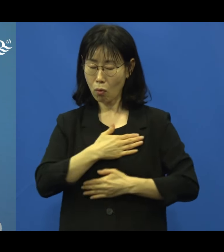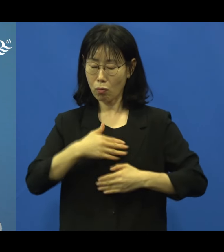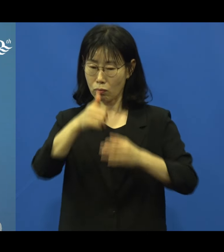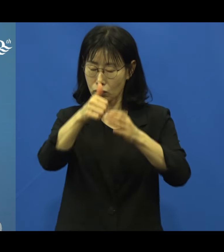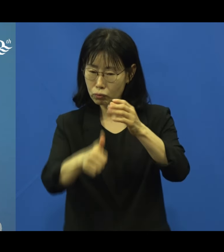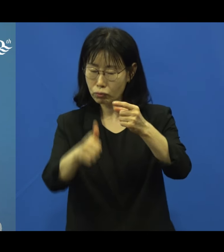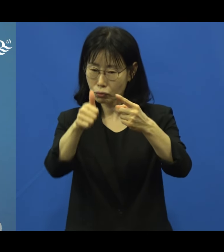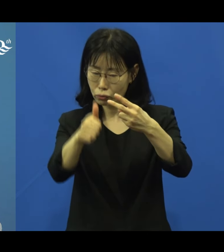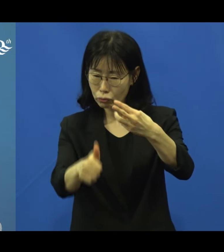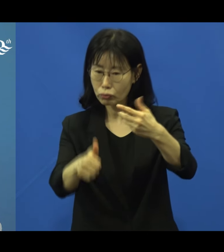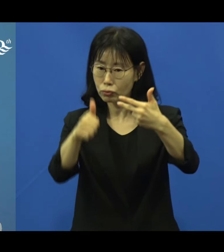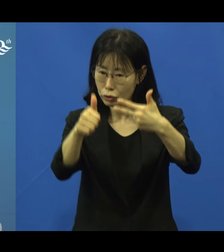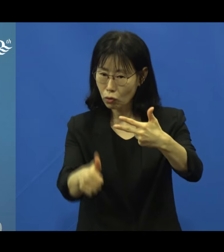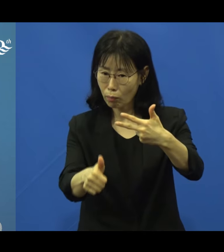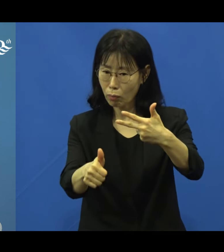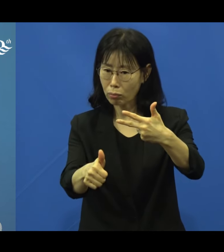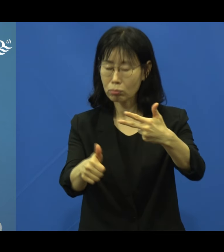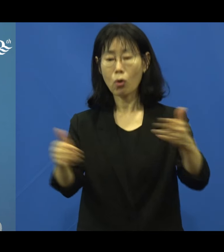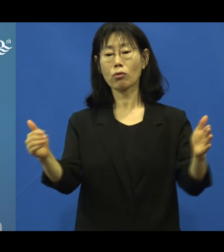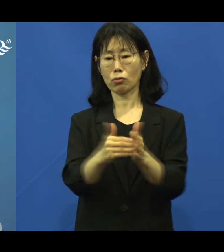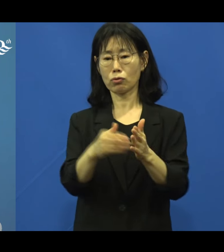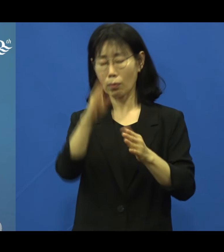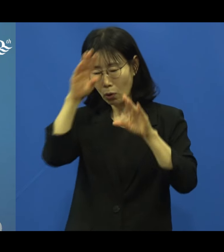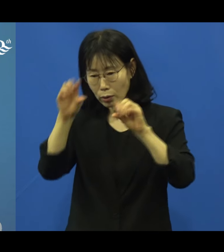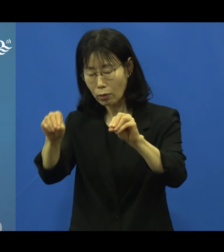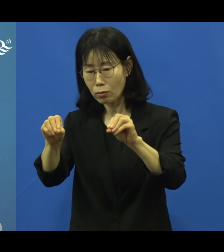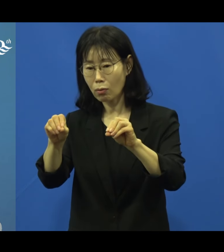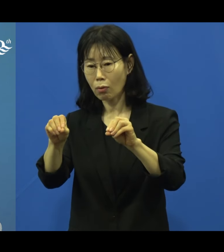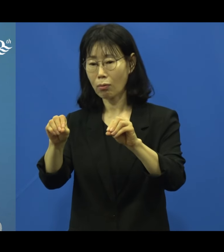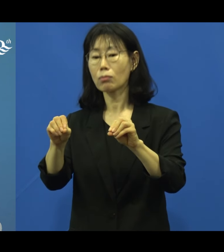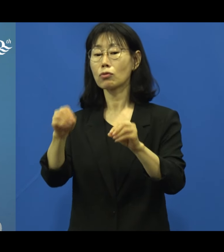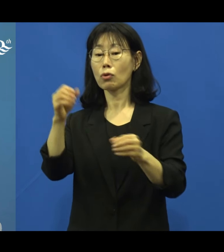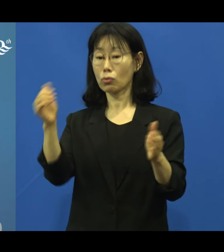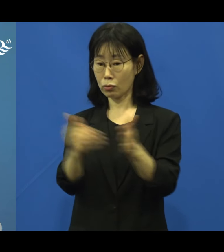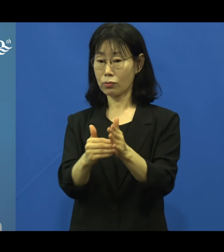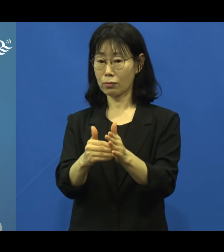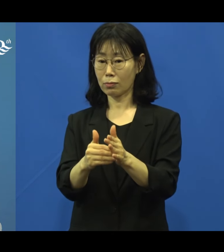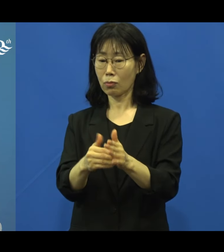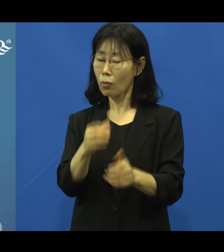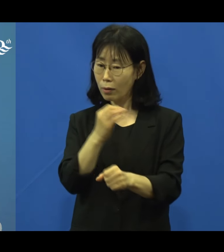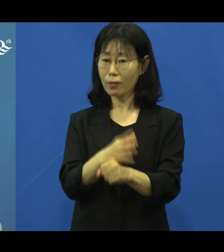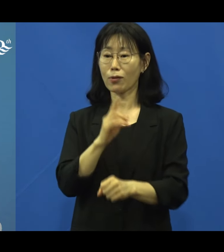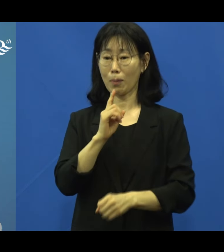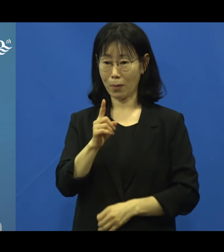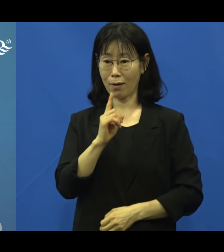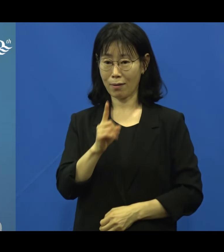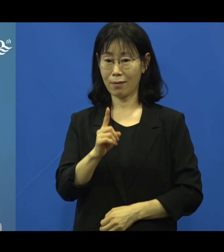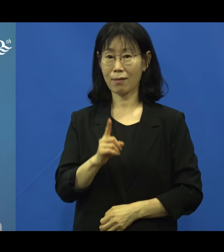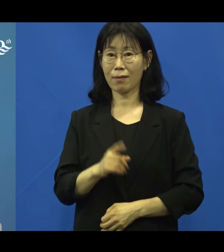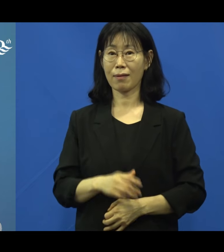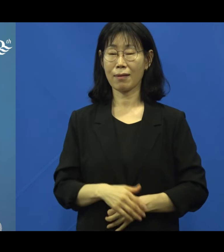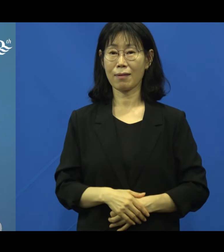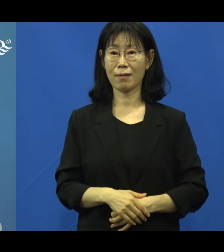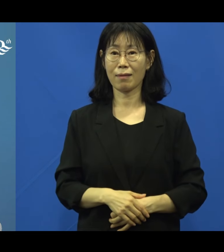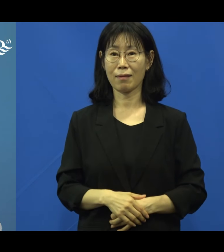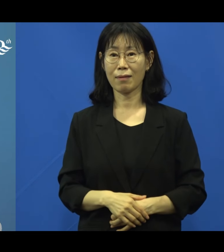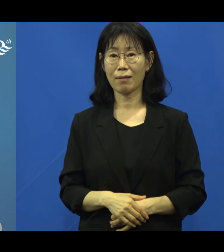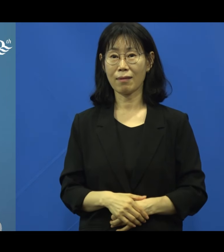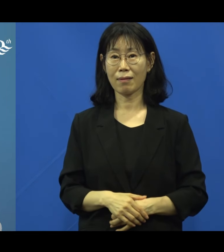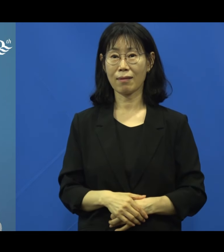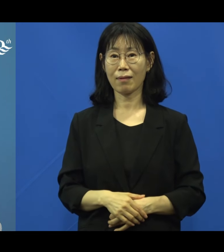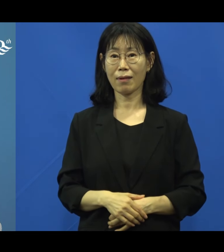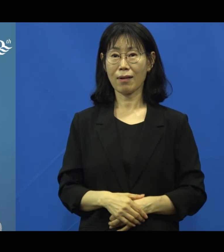이 나하만 장군의 종들의 역할이 큰 거죠. 더 큰 일이라도 하면 해야 되는데 그건